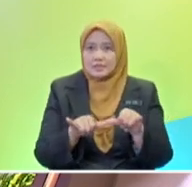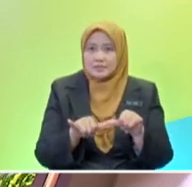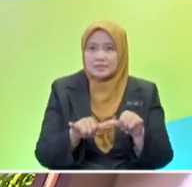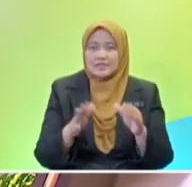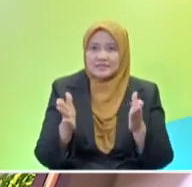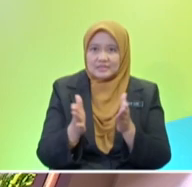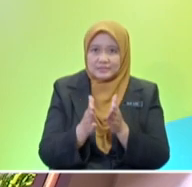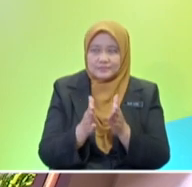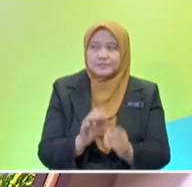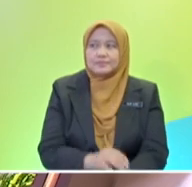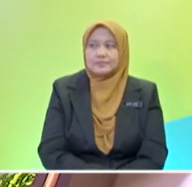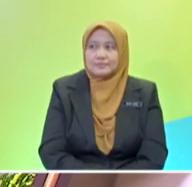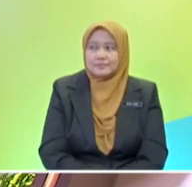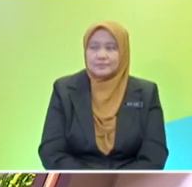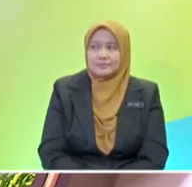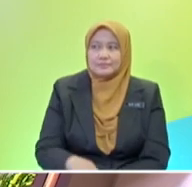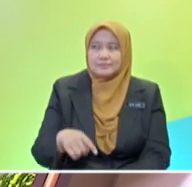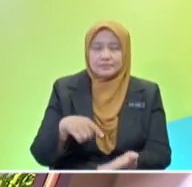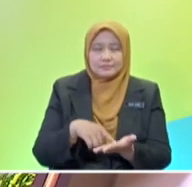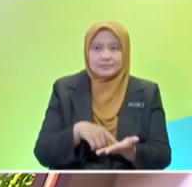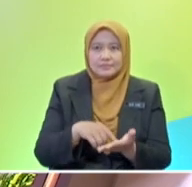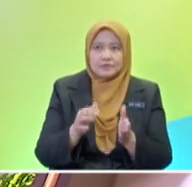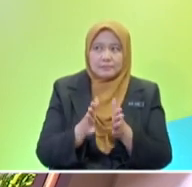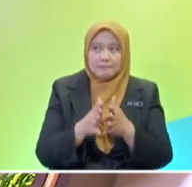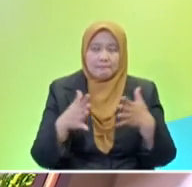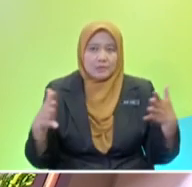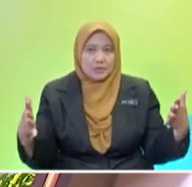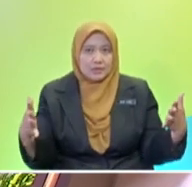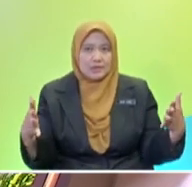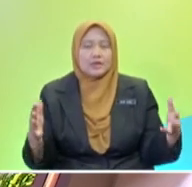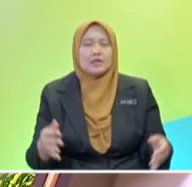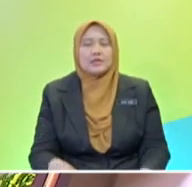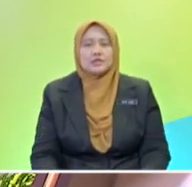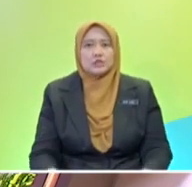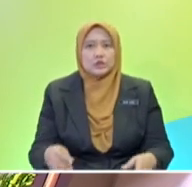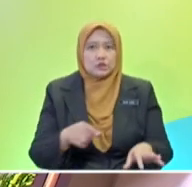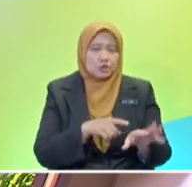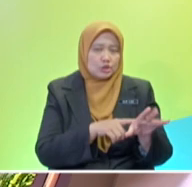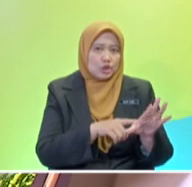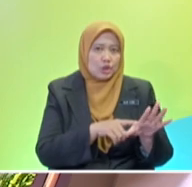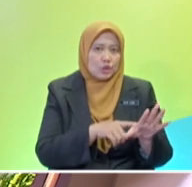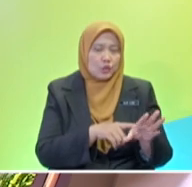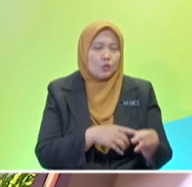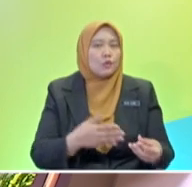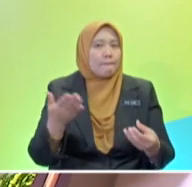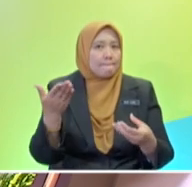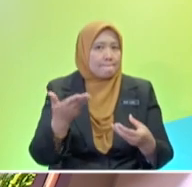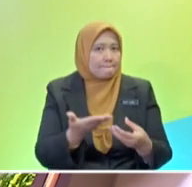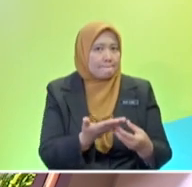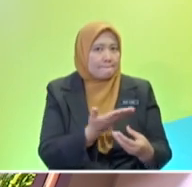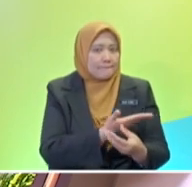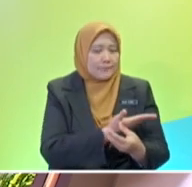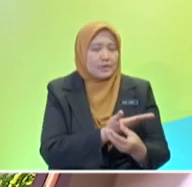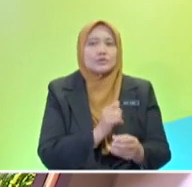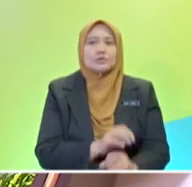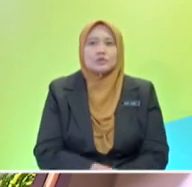daun mangga ya. Ni daun nangka. Tengok. Antara daun nangka dengan daun mangga,